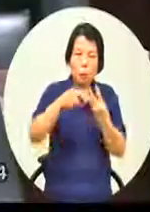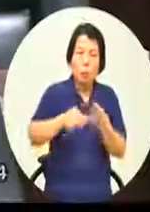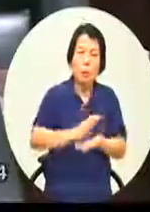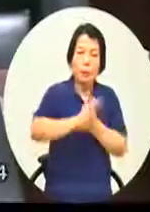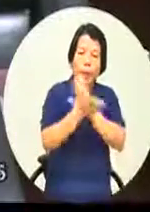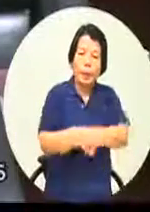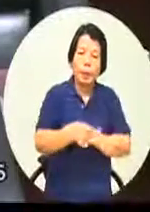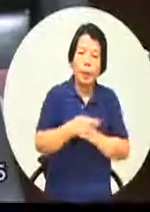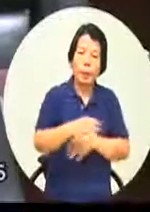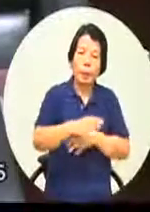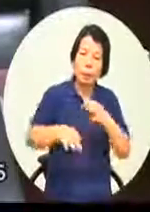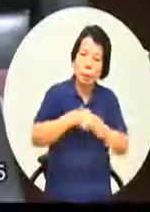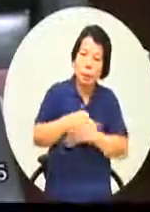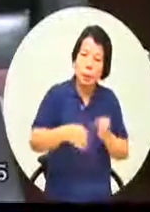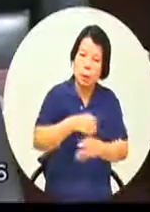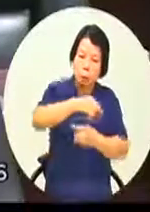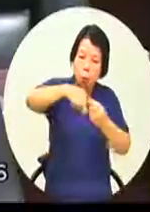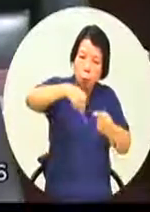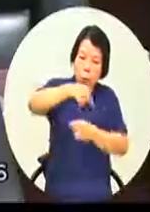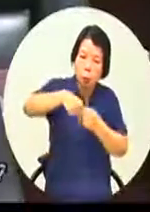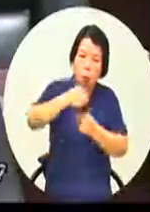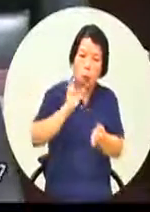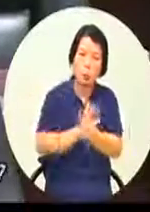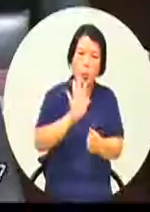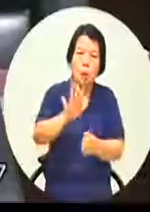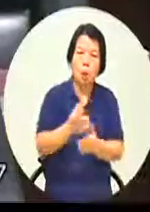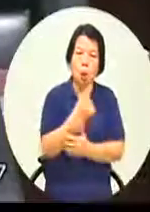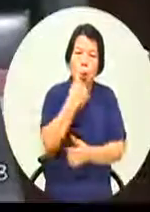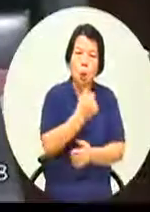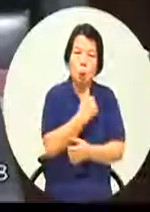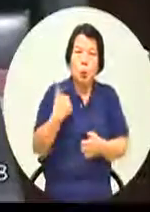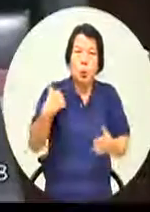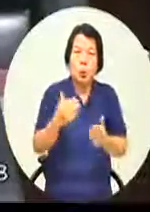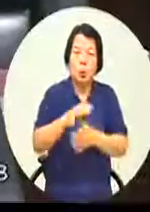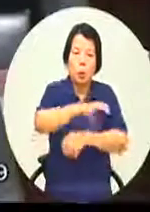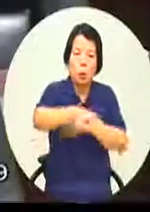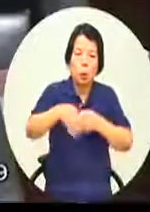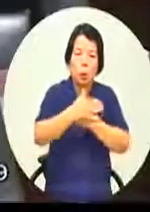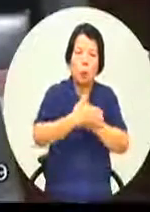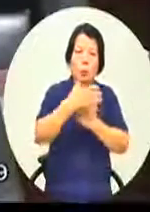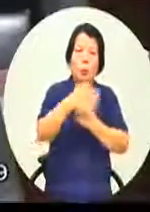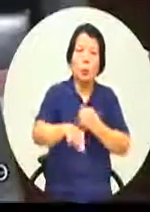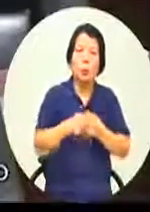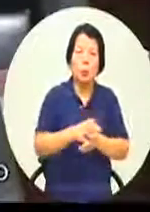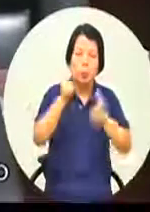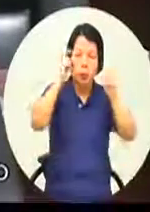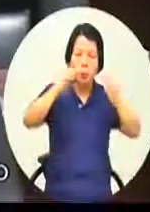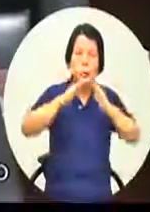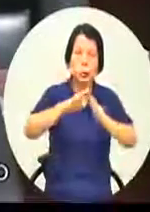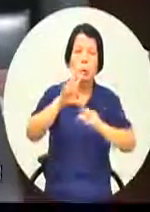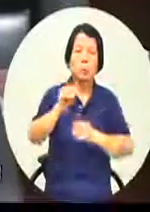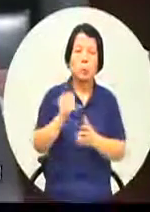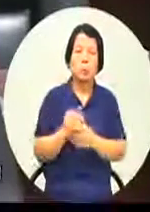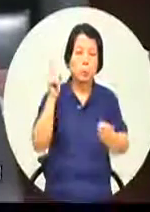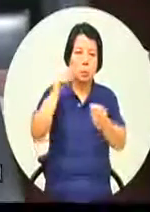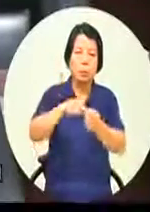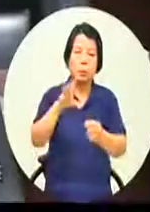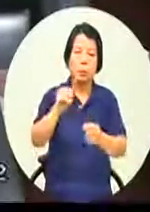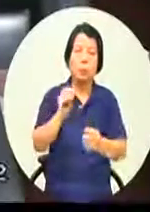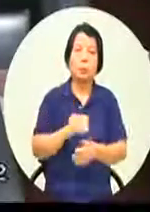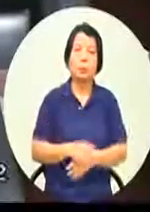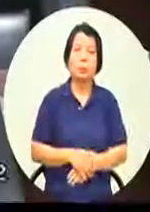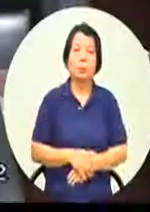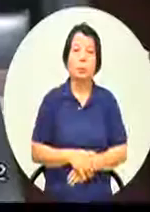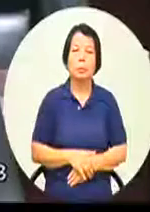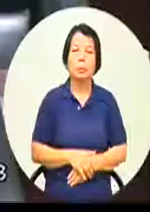环经济跟甚至是一个绿能环保的一个产业，那我们高雄市有没有这样子的一个方向跟作为？那